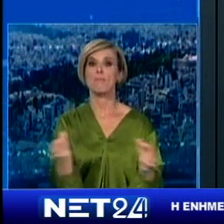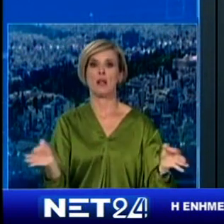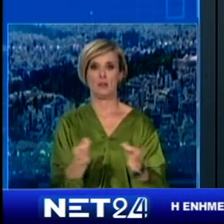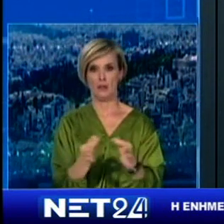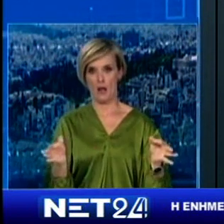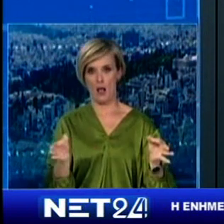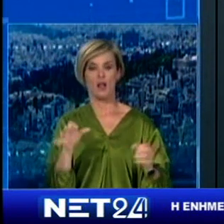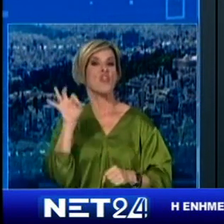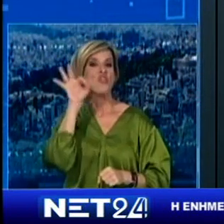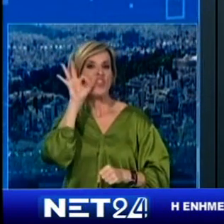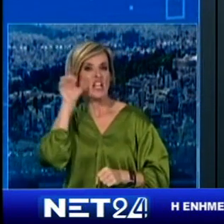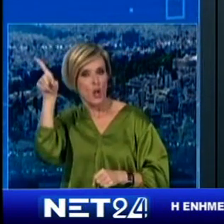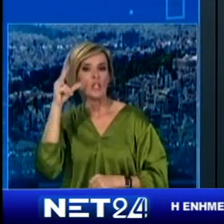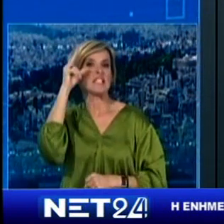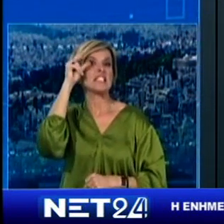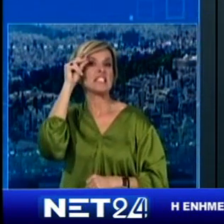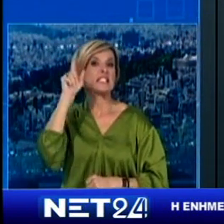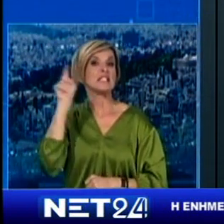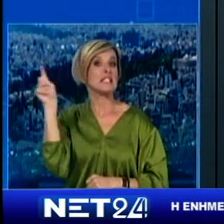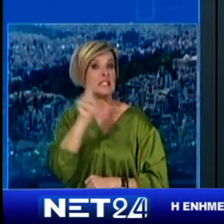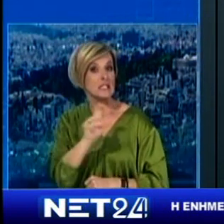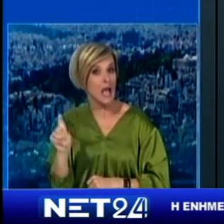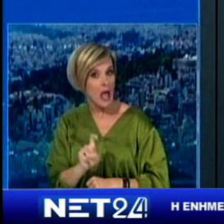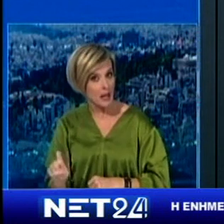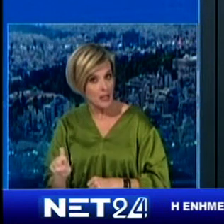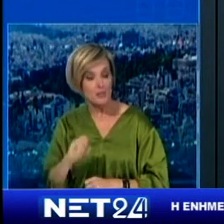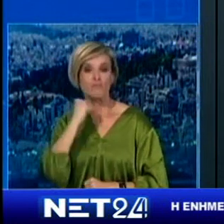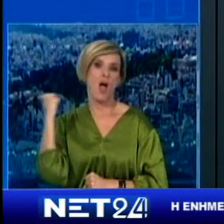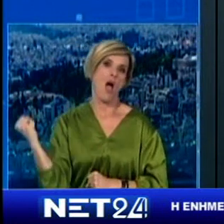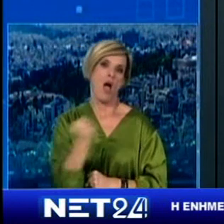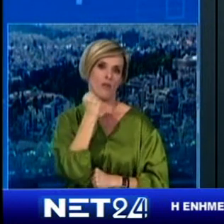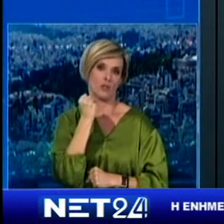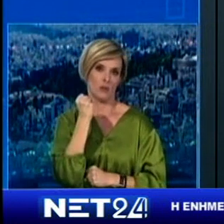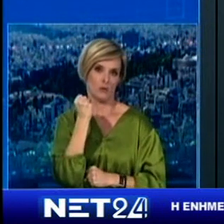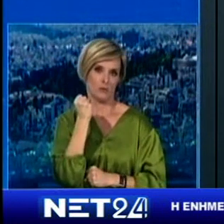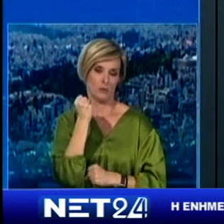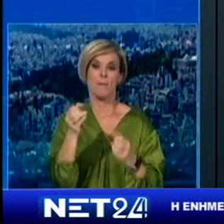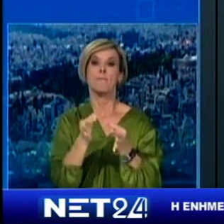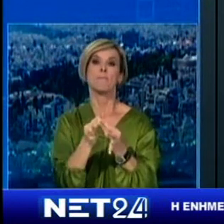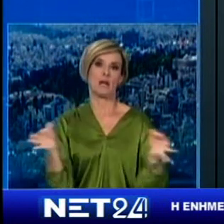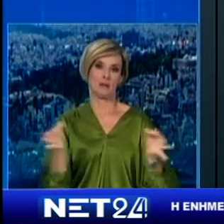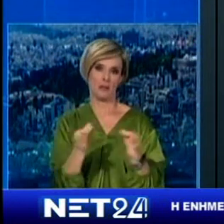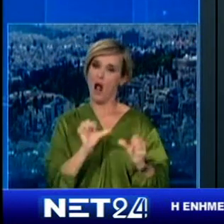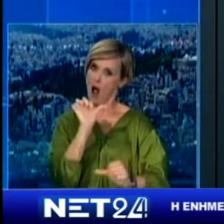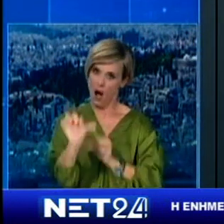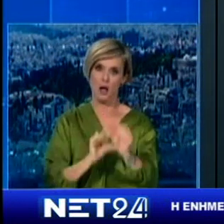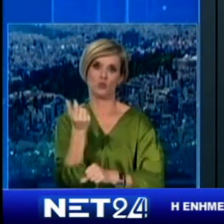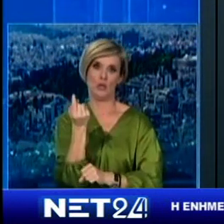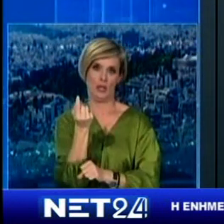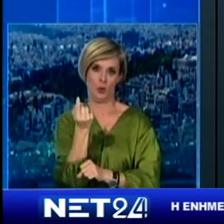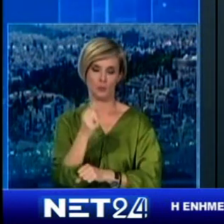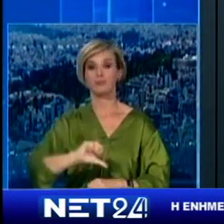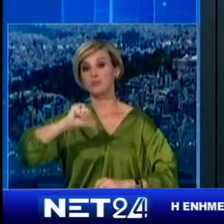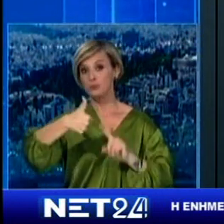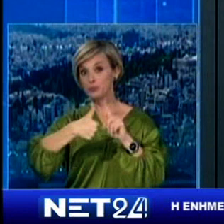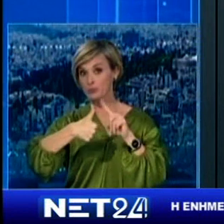και τις Σέρες, όπου ισχύουν τα μέτρα του επίπεδου Β αυξημένου κινδύνου με τις εξής επιπλέον διαφοροποιήσεις. Πρώτον,